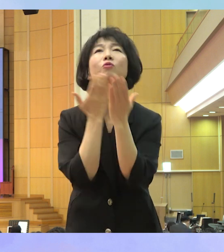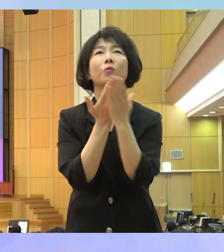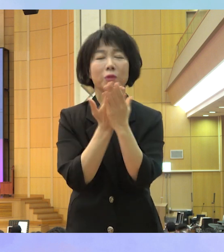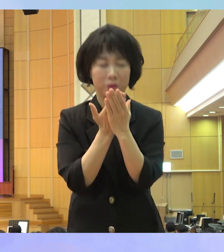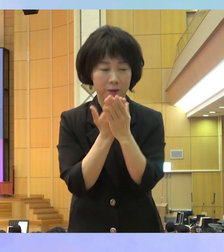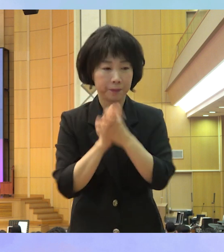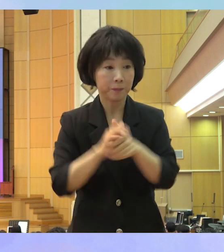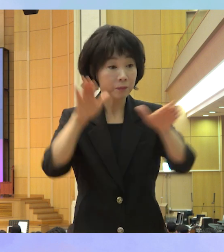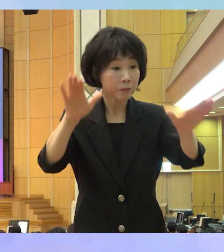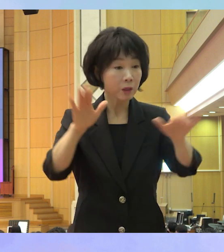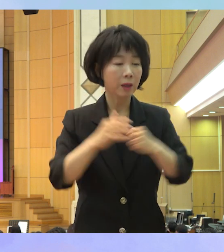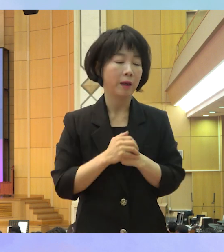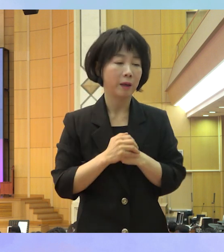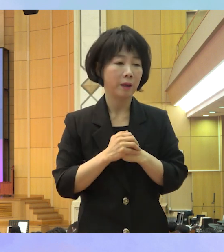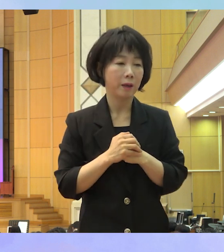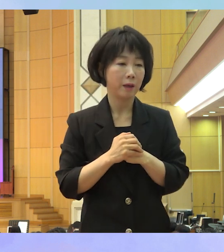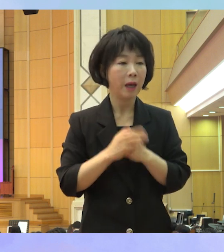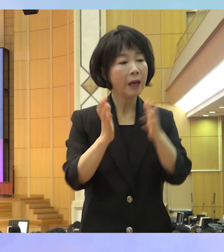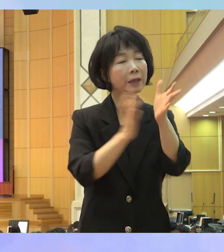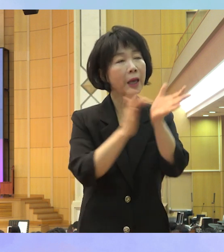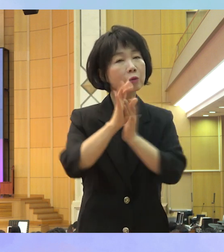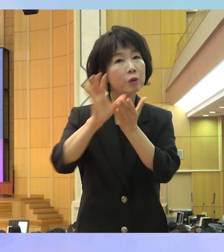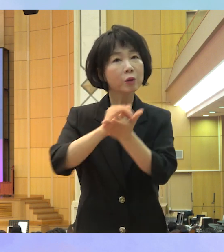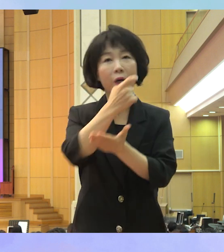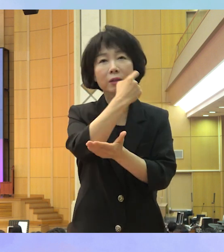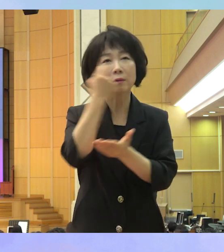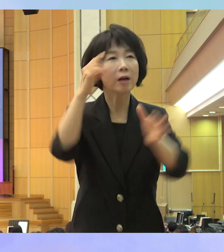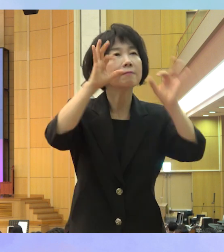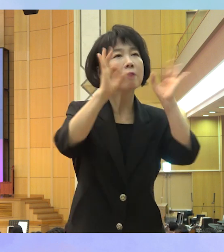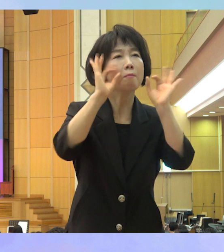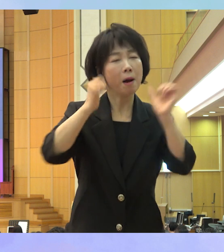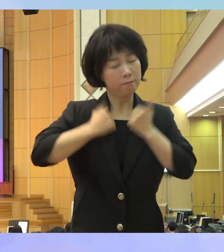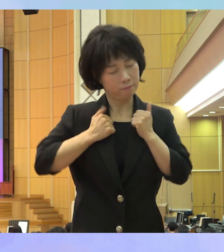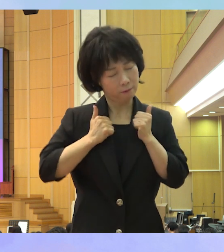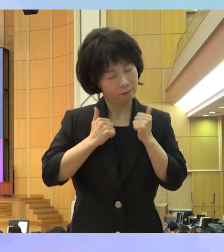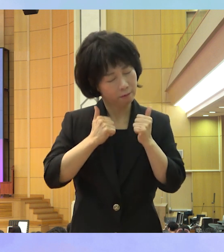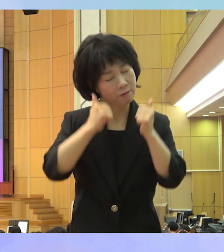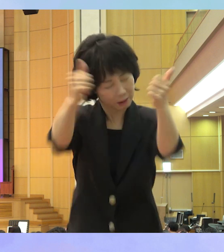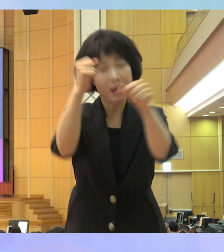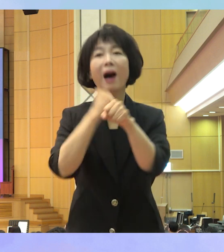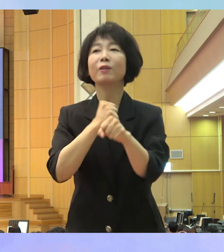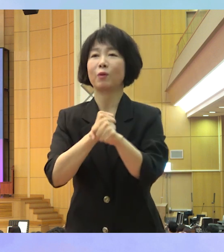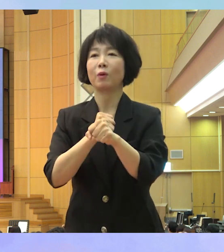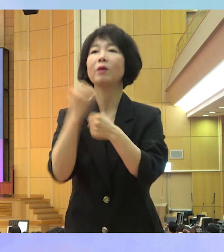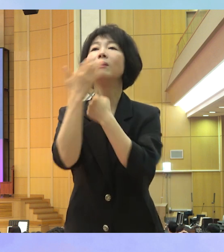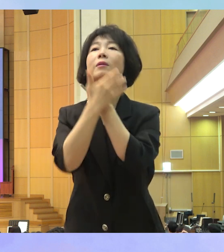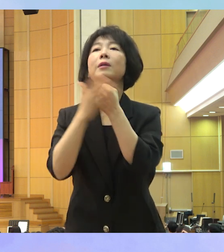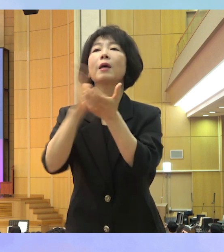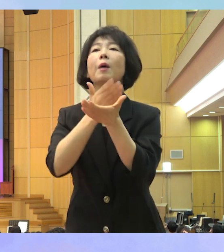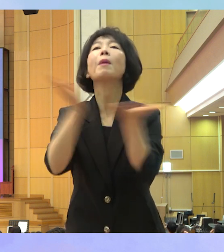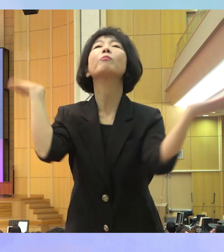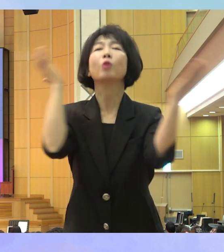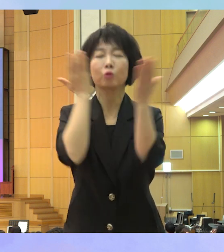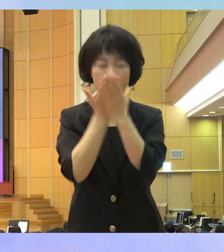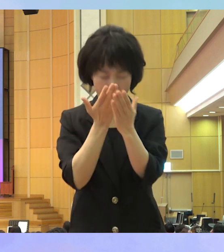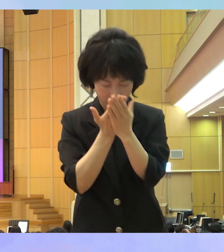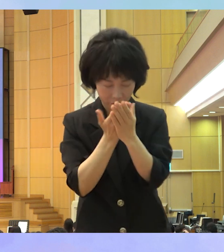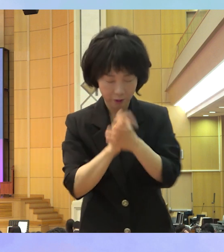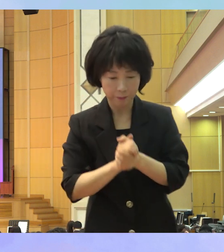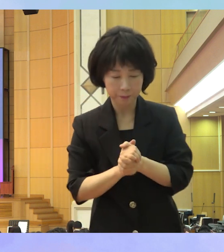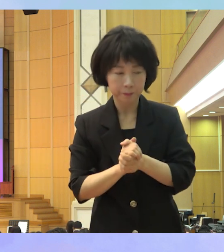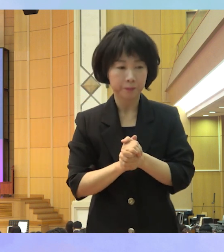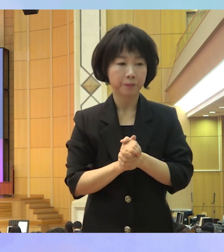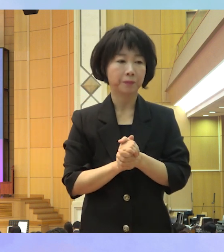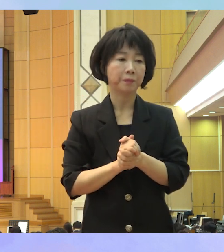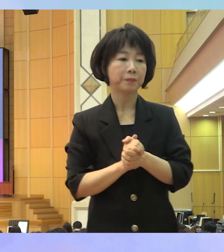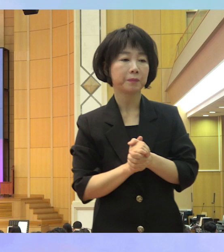주시옵시고 어느 곳이든 가 예수 그리스도를 증거하고 전하는 저희들의 입술이 다 될 수 있도록 은혜를 베풀어 주시옵소서.